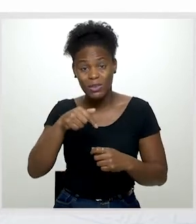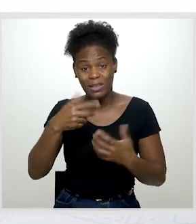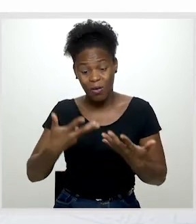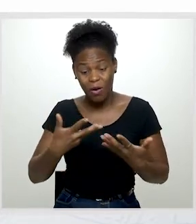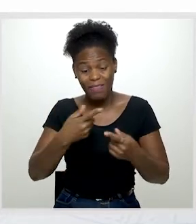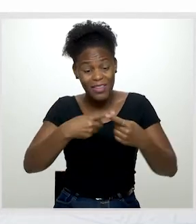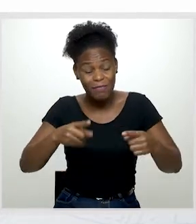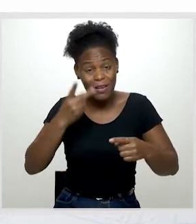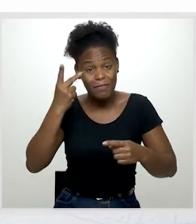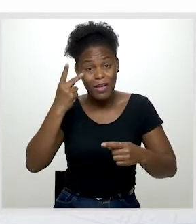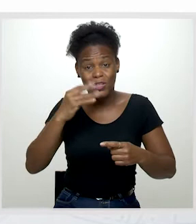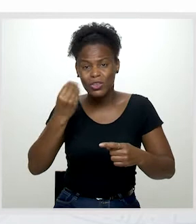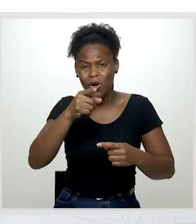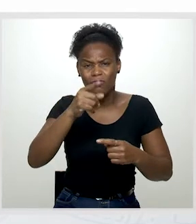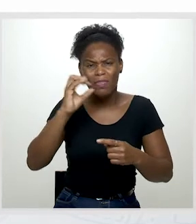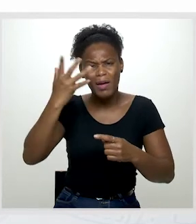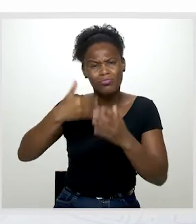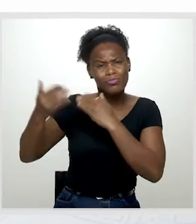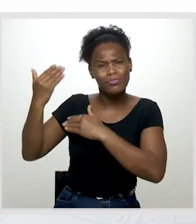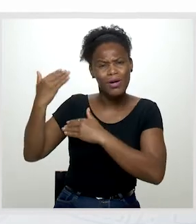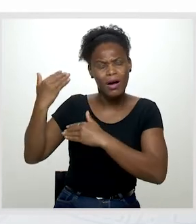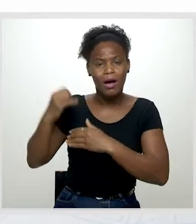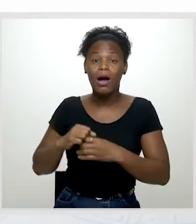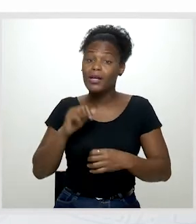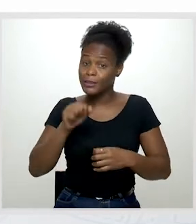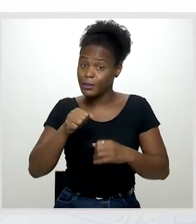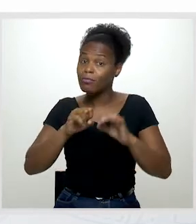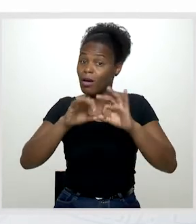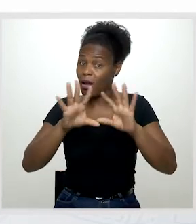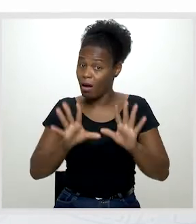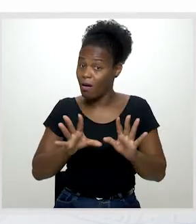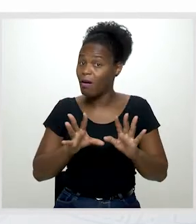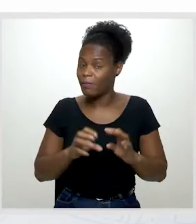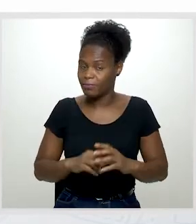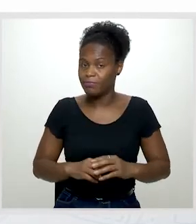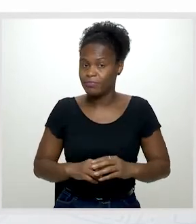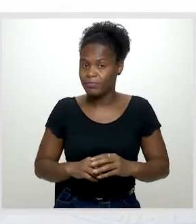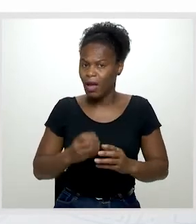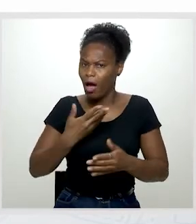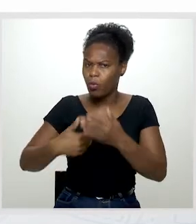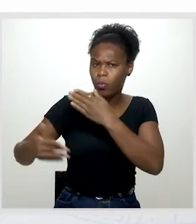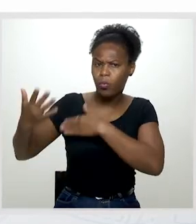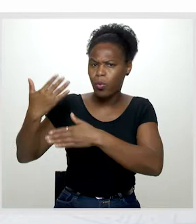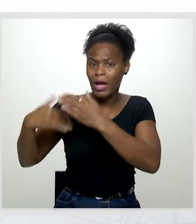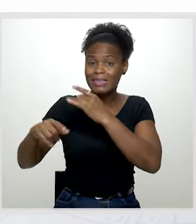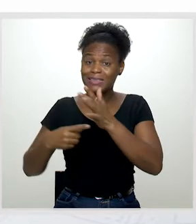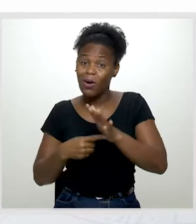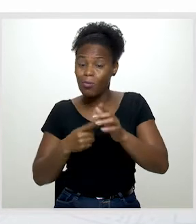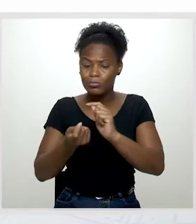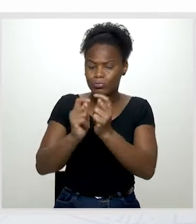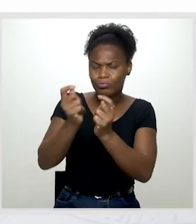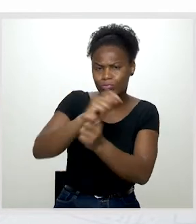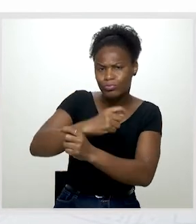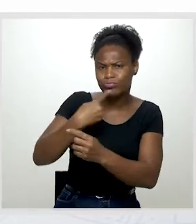d'aujourd'hui est très différente de la vie des jeunes à votre époque? Bien sûr, c'est évident. Les traditions, par exemple, elles ont